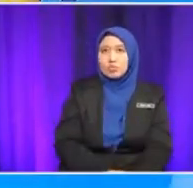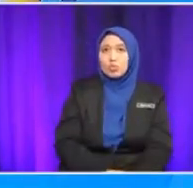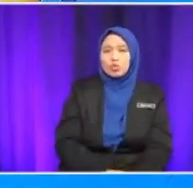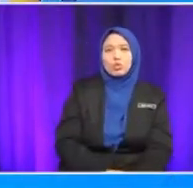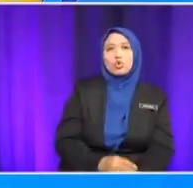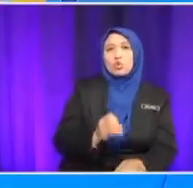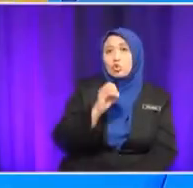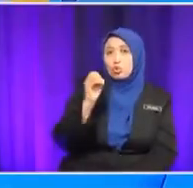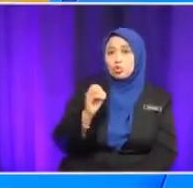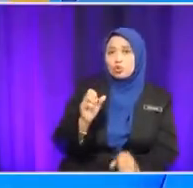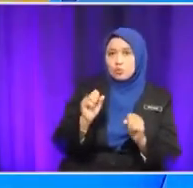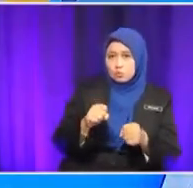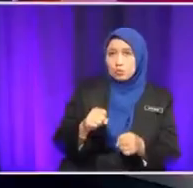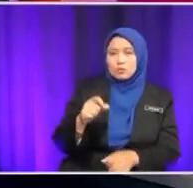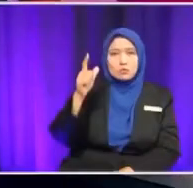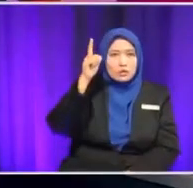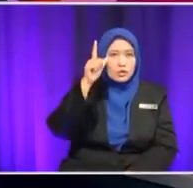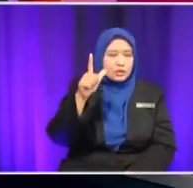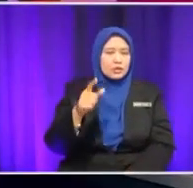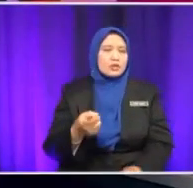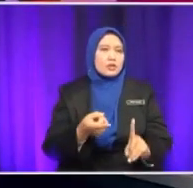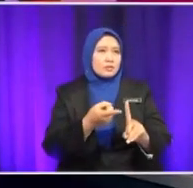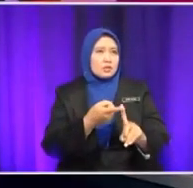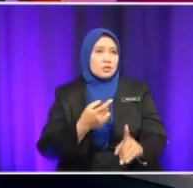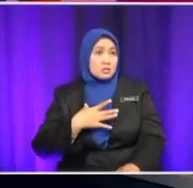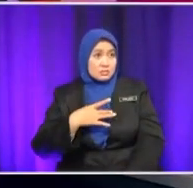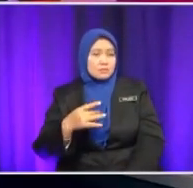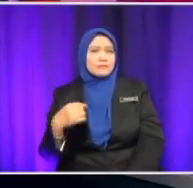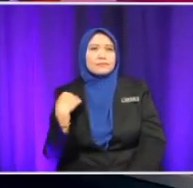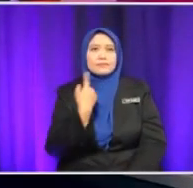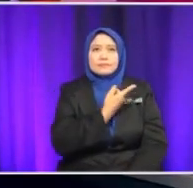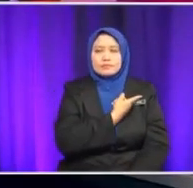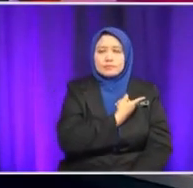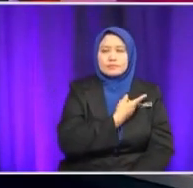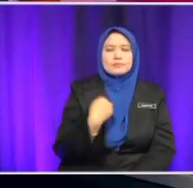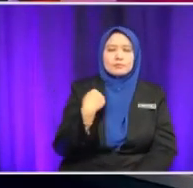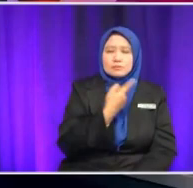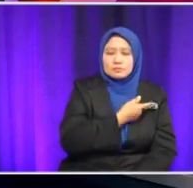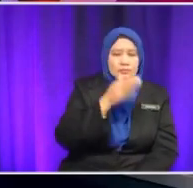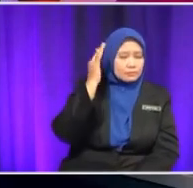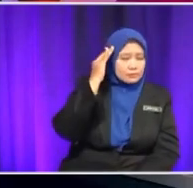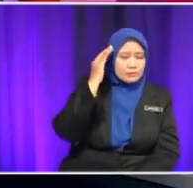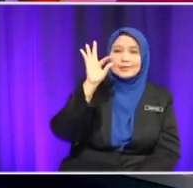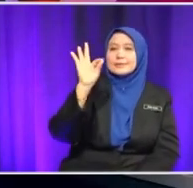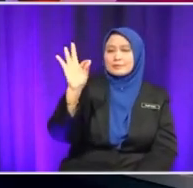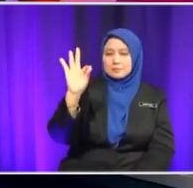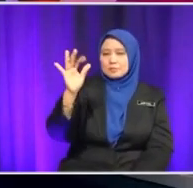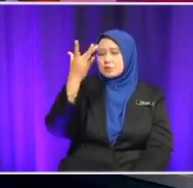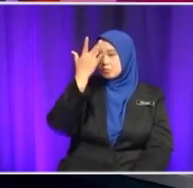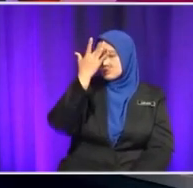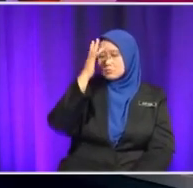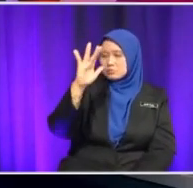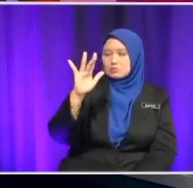bakat dan juga minat gitu Iya betul dari mana Pasti ada 9 kecerdasan sebenarnya